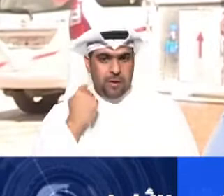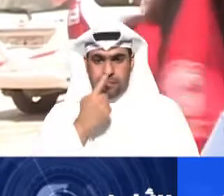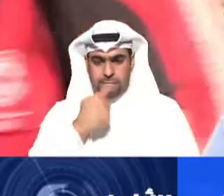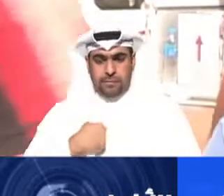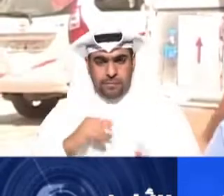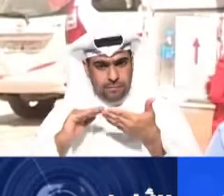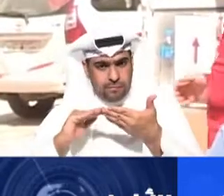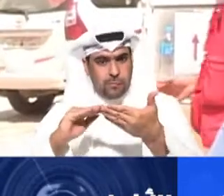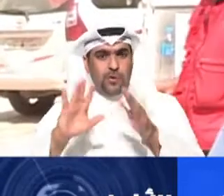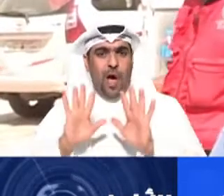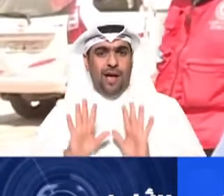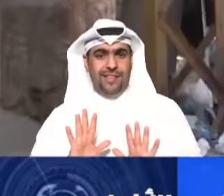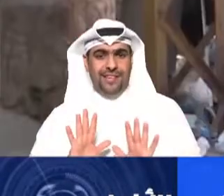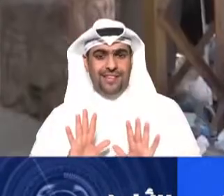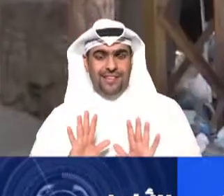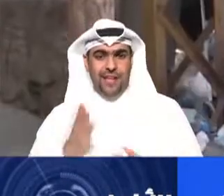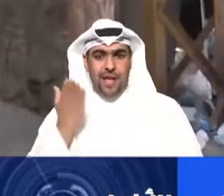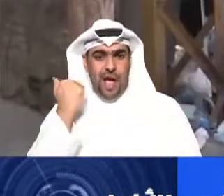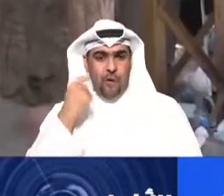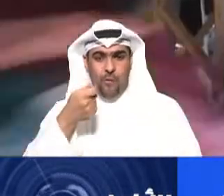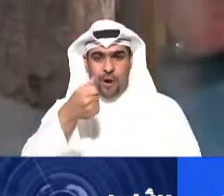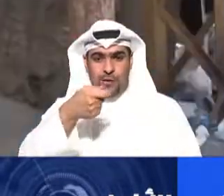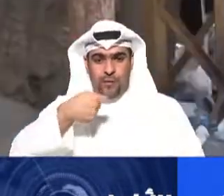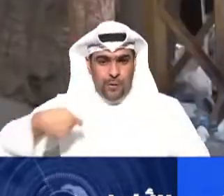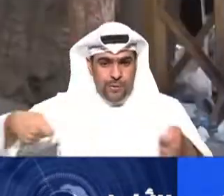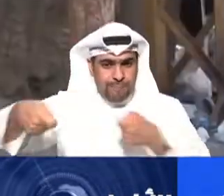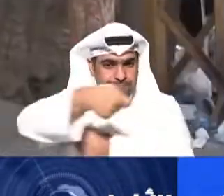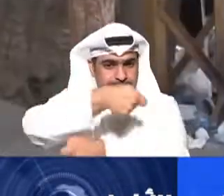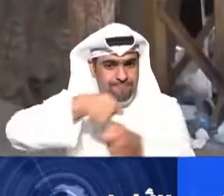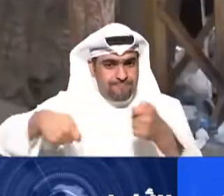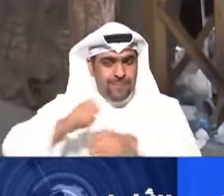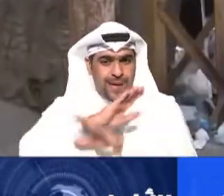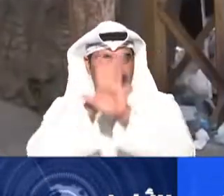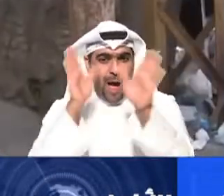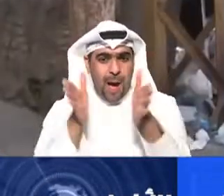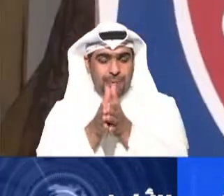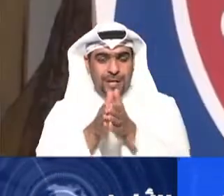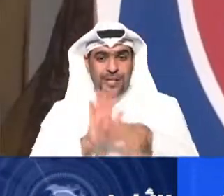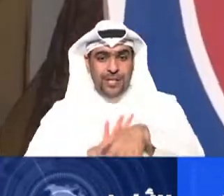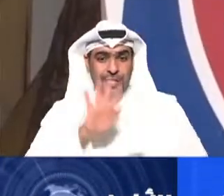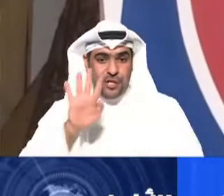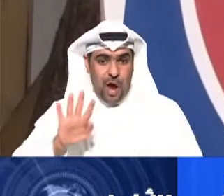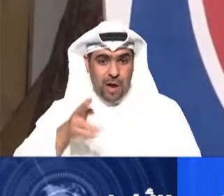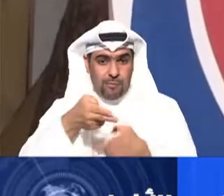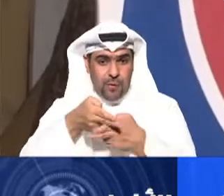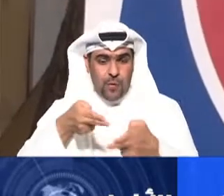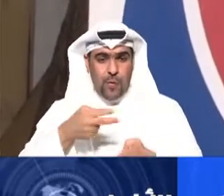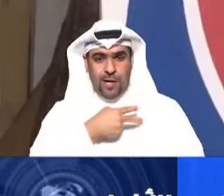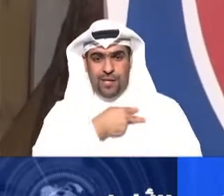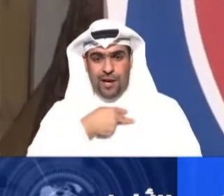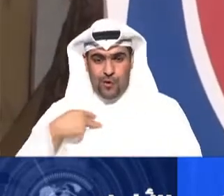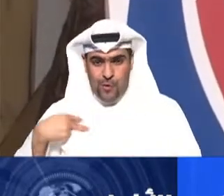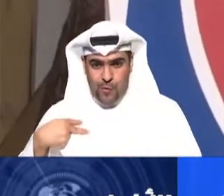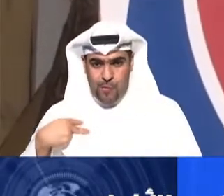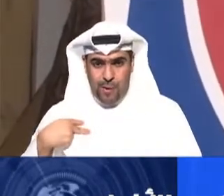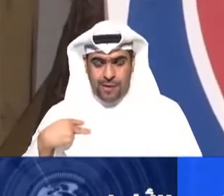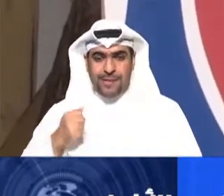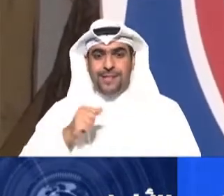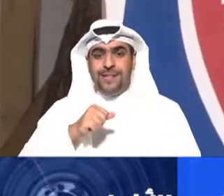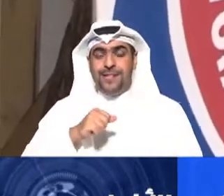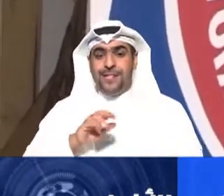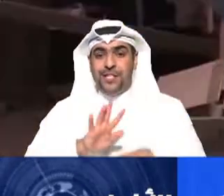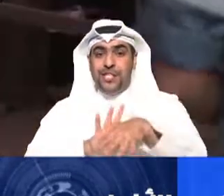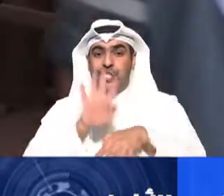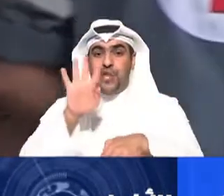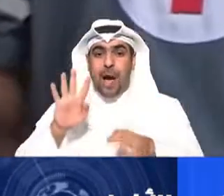توزيع المساهمات الإنسانية. المواطنون اللبنانيون يعربون عن امتنانهم لدولة الكويت مركز العمل